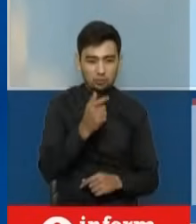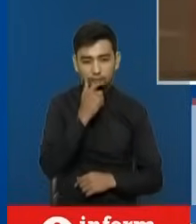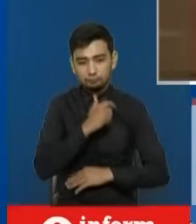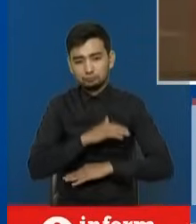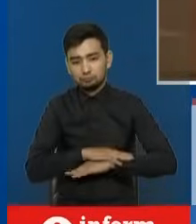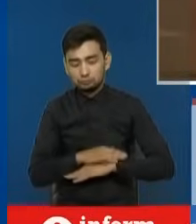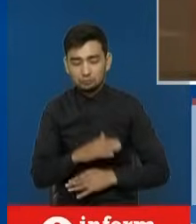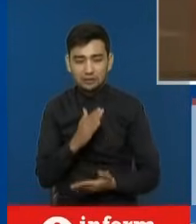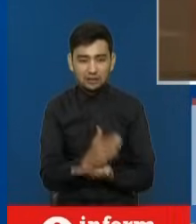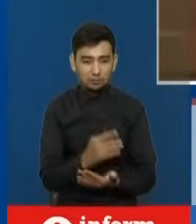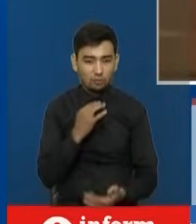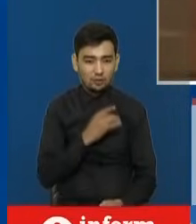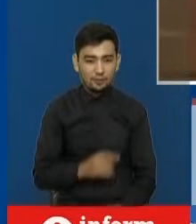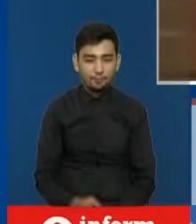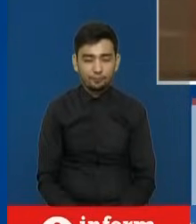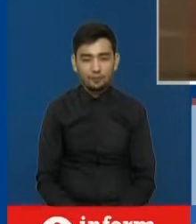скромно. Казахстанцы всегда